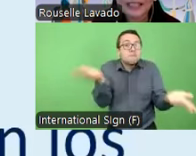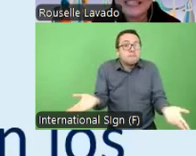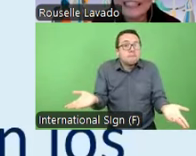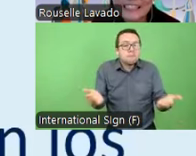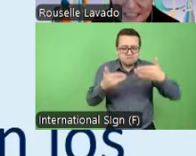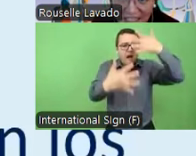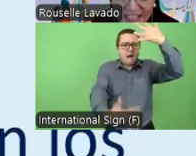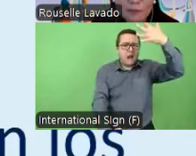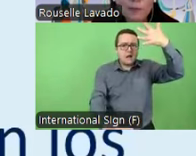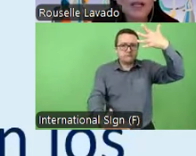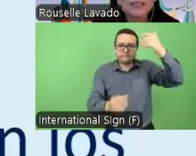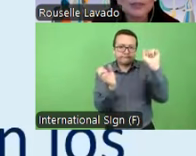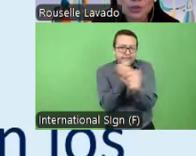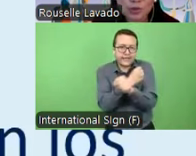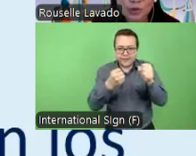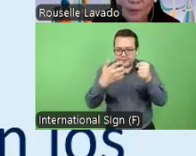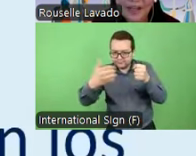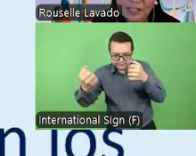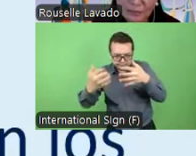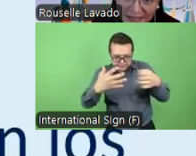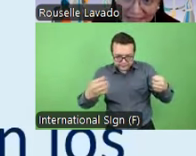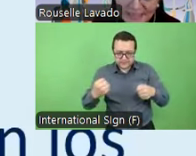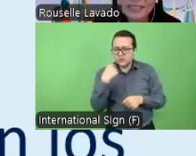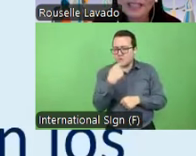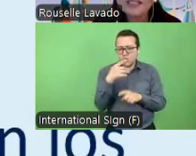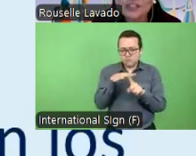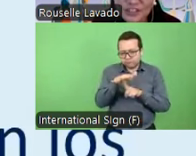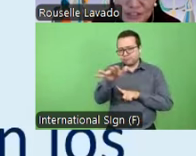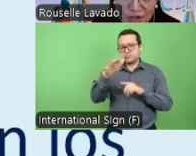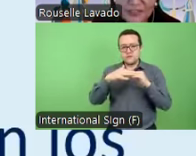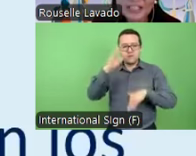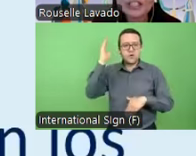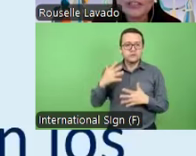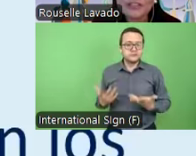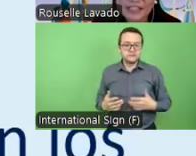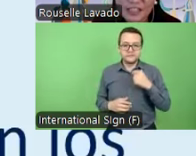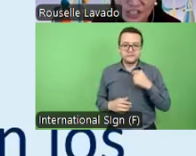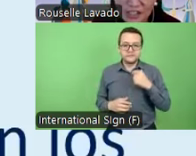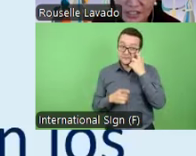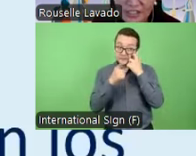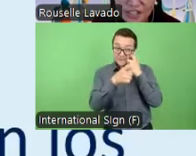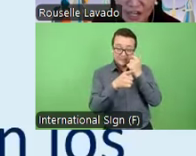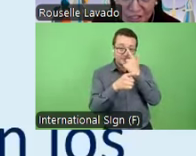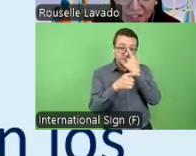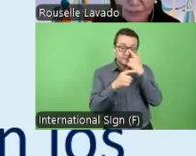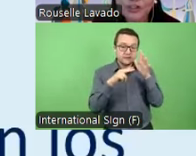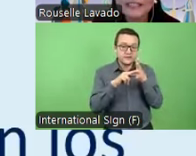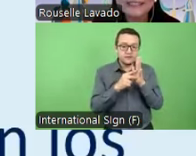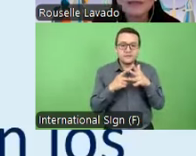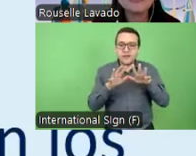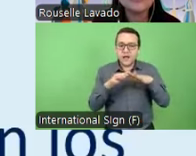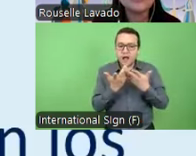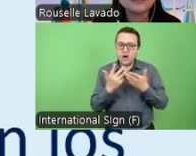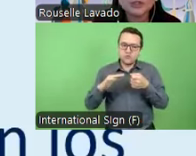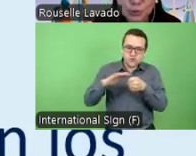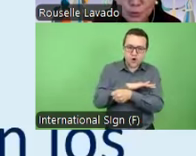plus touchées. Par exemple, il n'est pas encore possible de comparer les besoins non satisfaits, la couverture des services